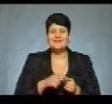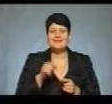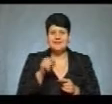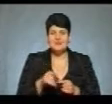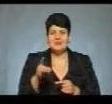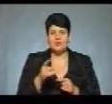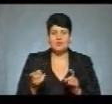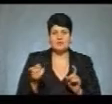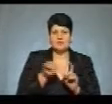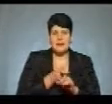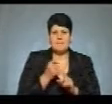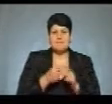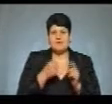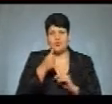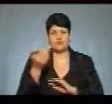долучили півроку тому.